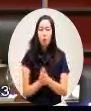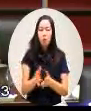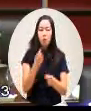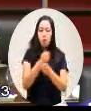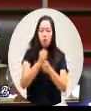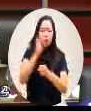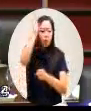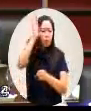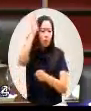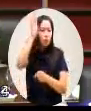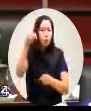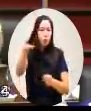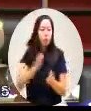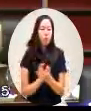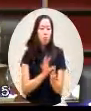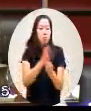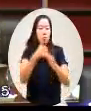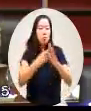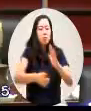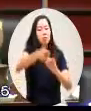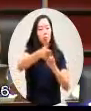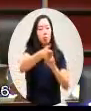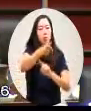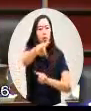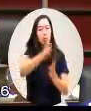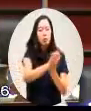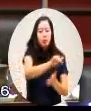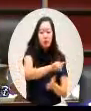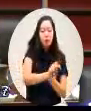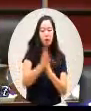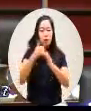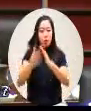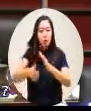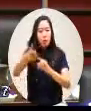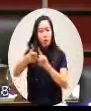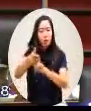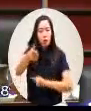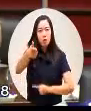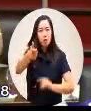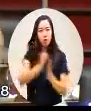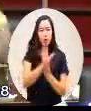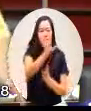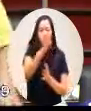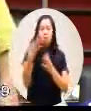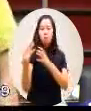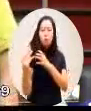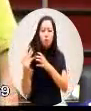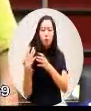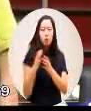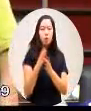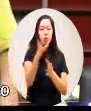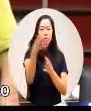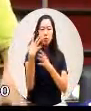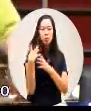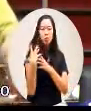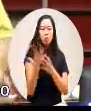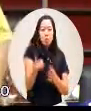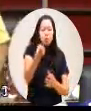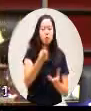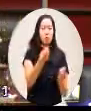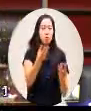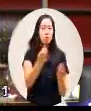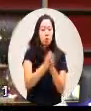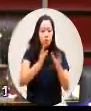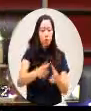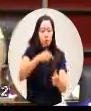为，冲个考定，何老师啊，何校长啊，有责无权，我就办教育。 管是不